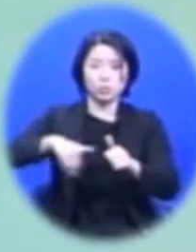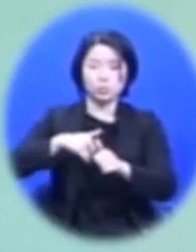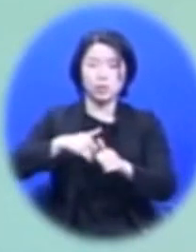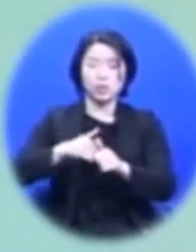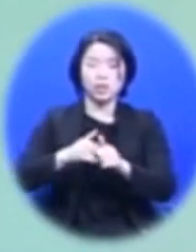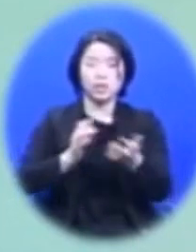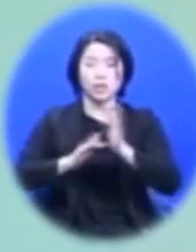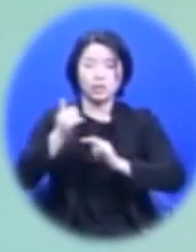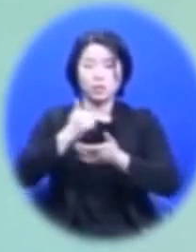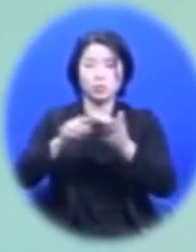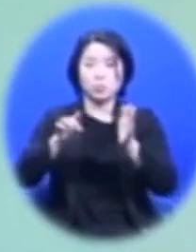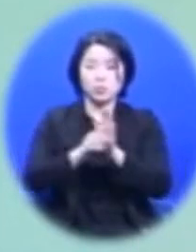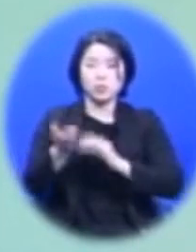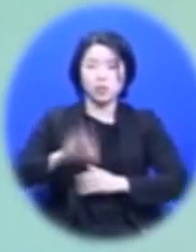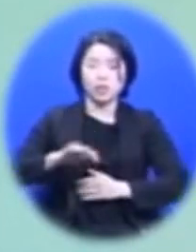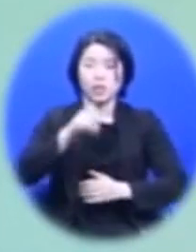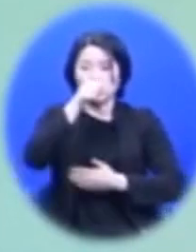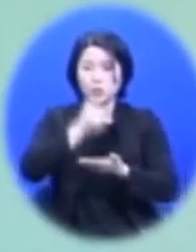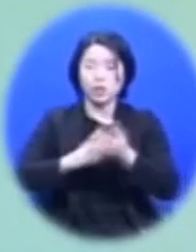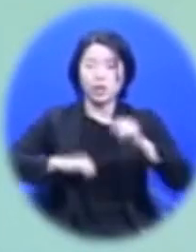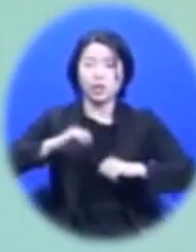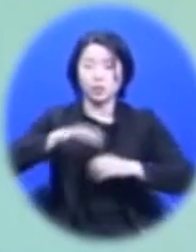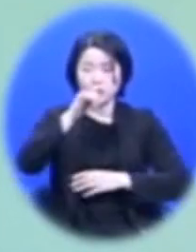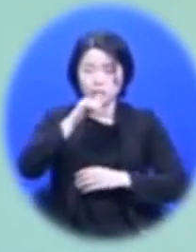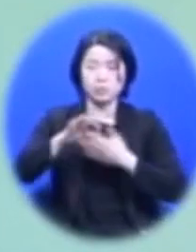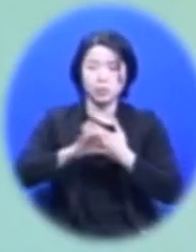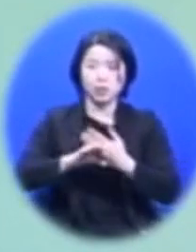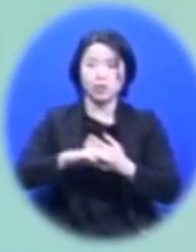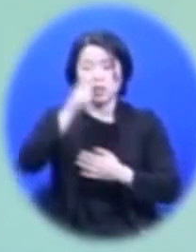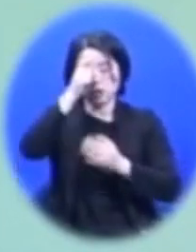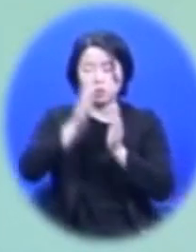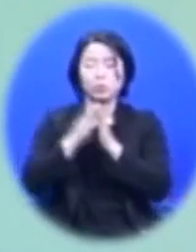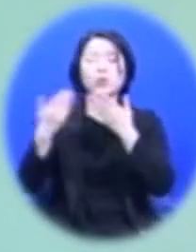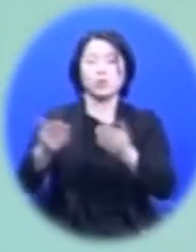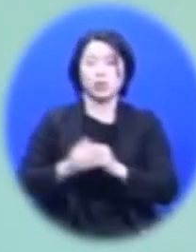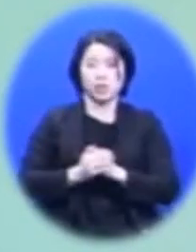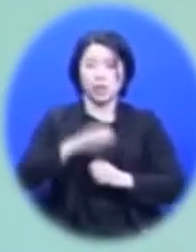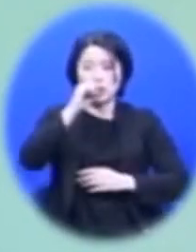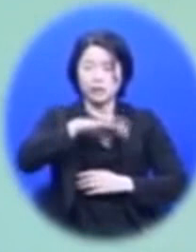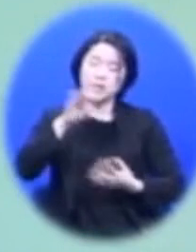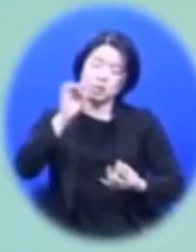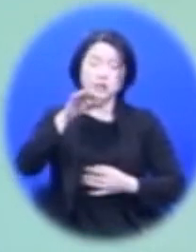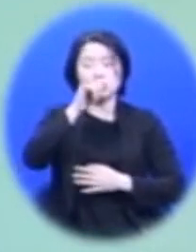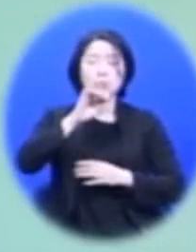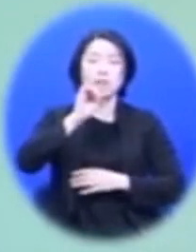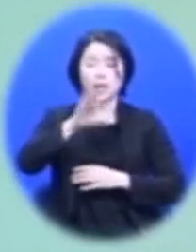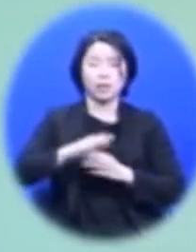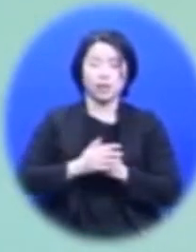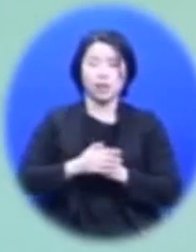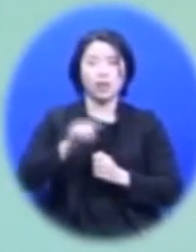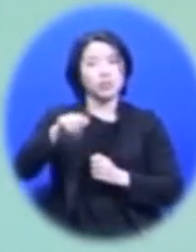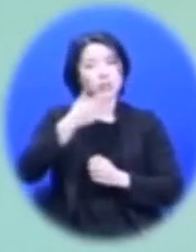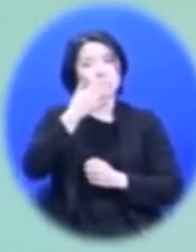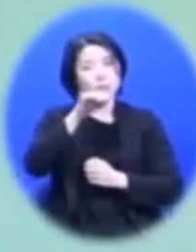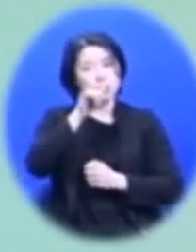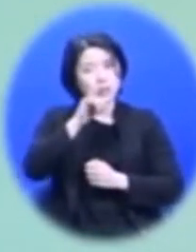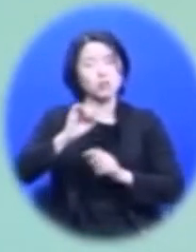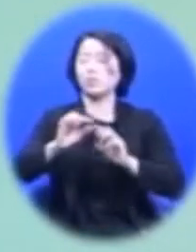사람을 보았다면 기도해야 됩니다. 그냥 있으면 안 됩니다. 그럴 수도 있지 아닙니다.